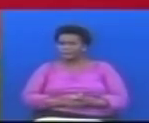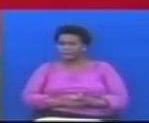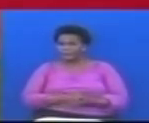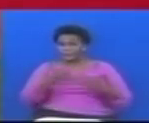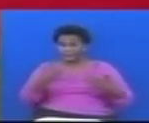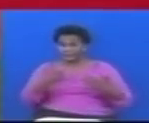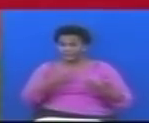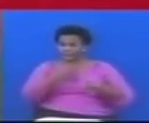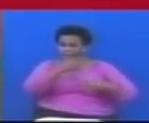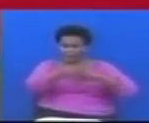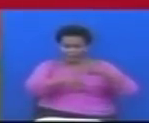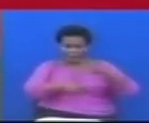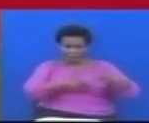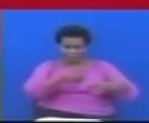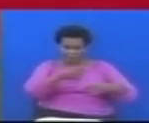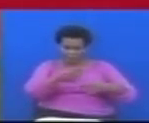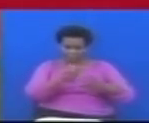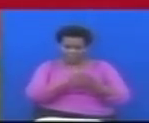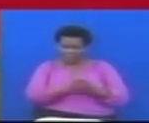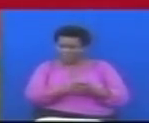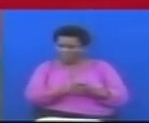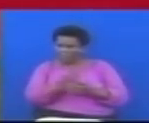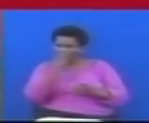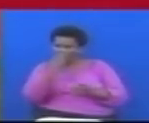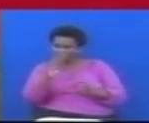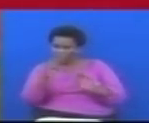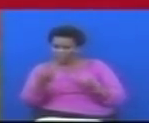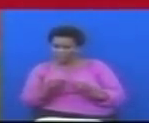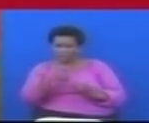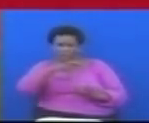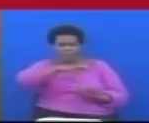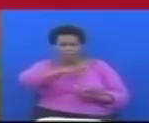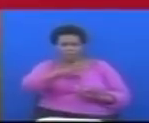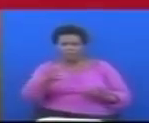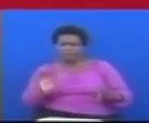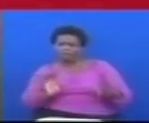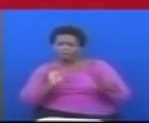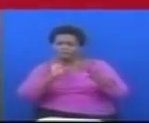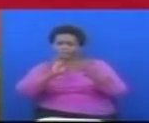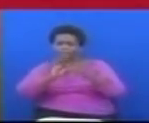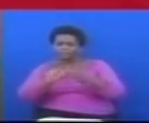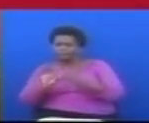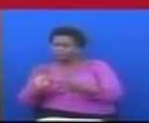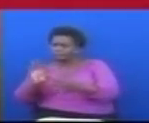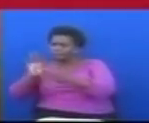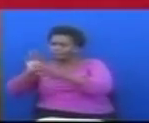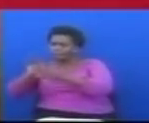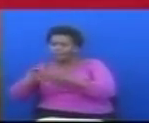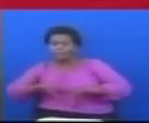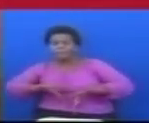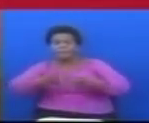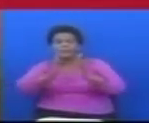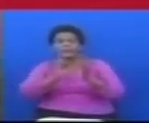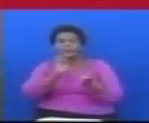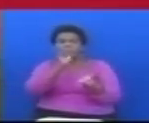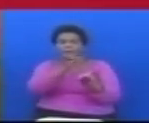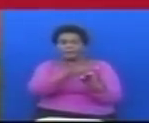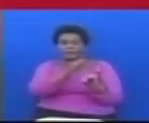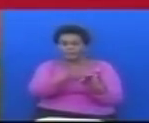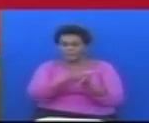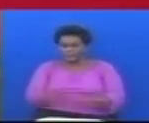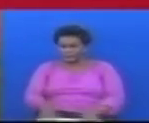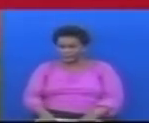na kukamilisha kuunganisha mikoa yetu kwa barabara za lami. Lakini Mheshimiwa Gulamali, kama